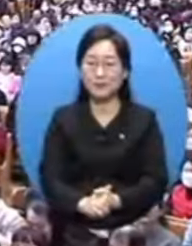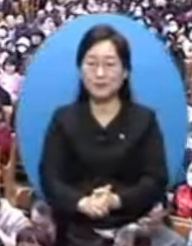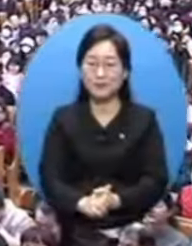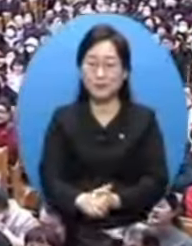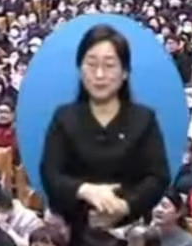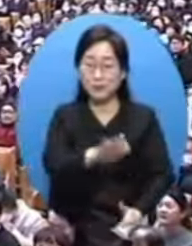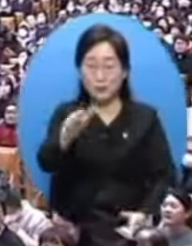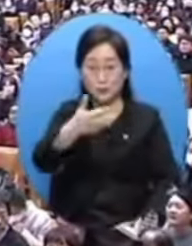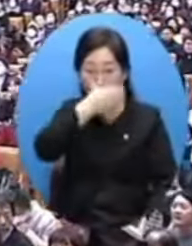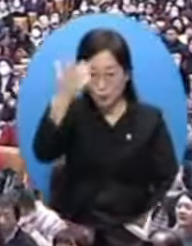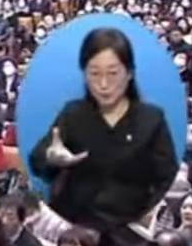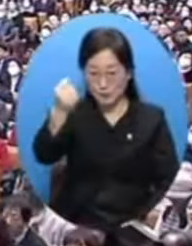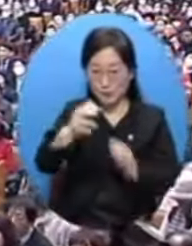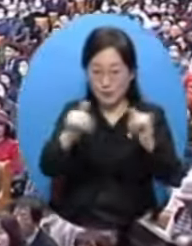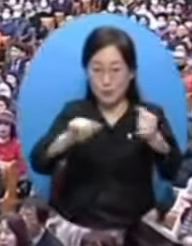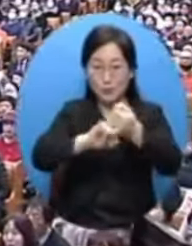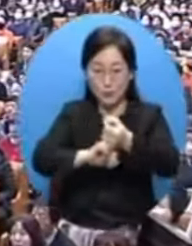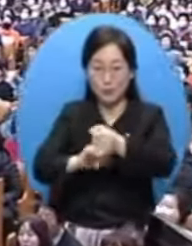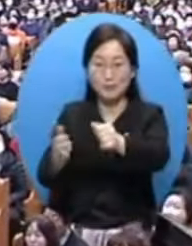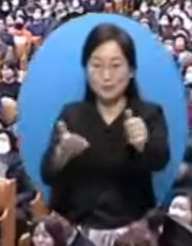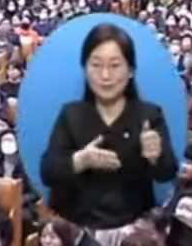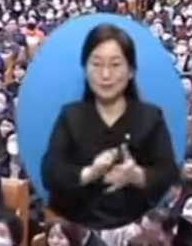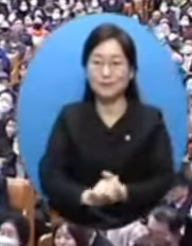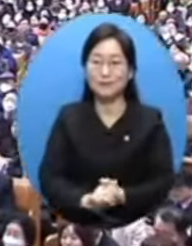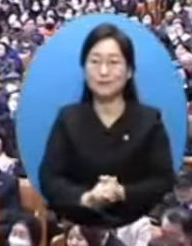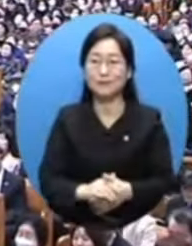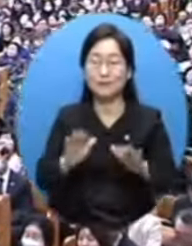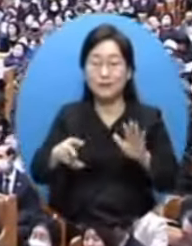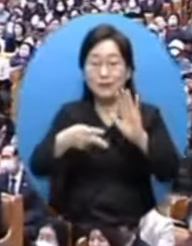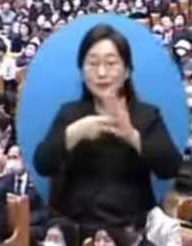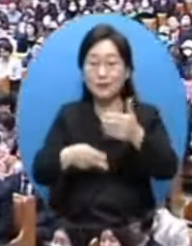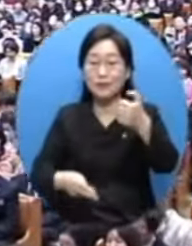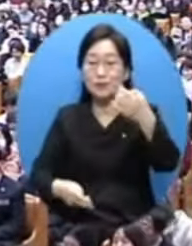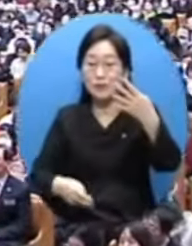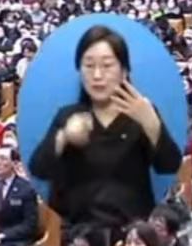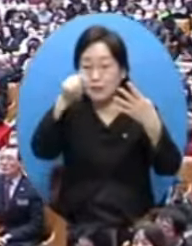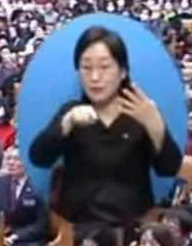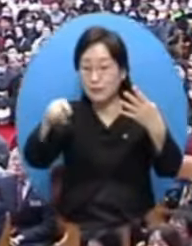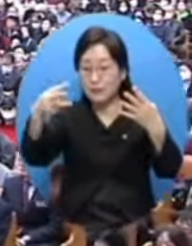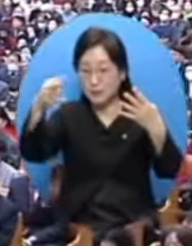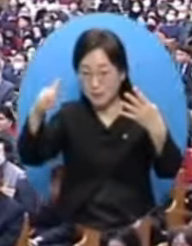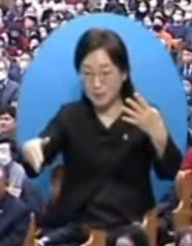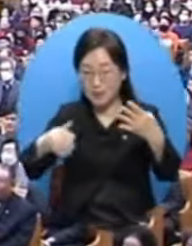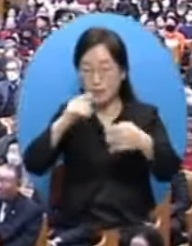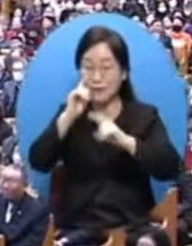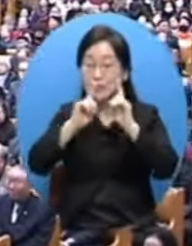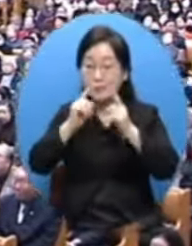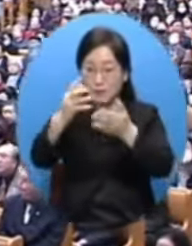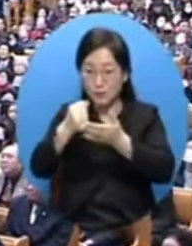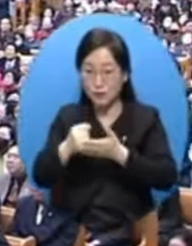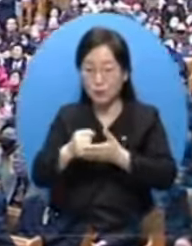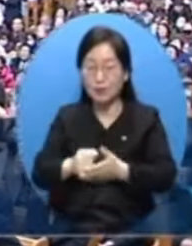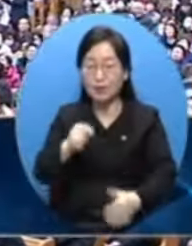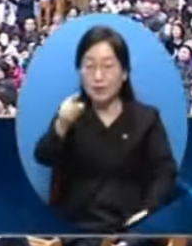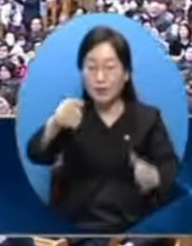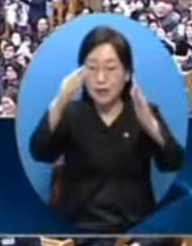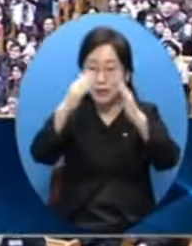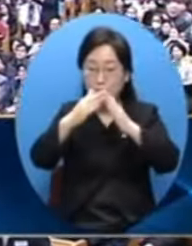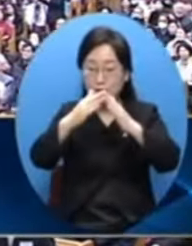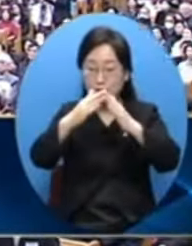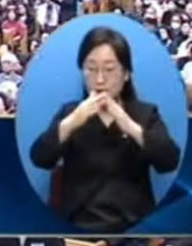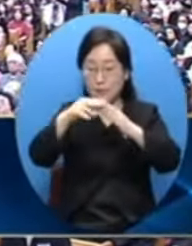우리는 꿈꾸는 사람이 되어야 합니다 아멘 오늘 이사야서 54장 1절로 3절 말씀을 가지고 내 장막터를